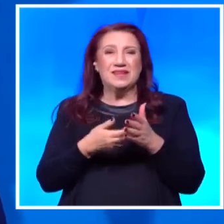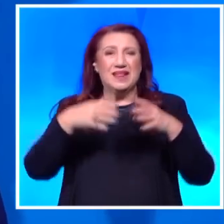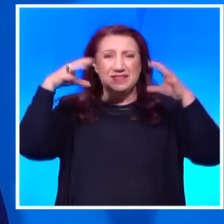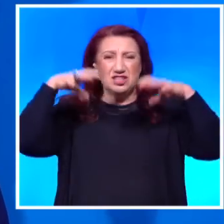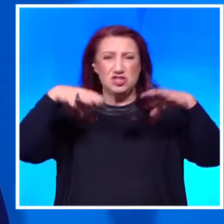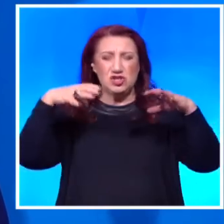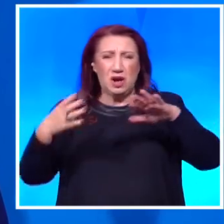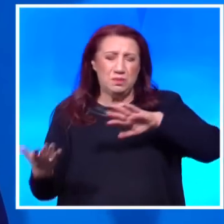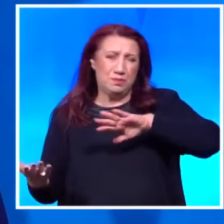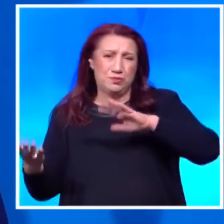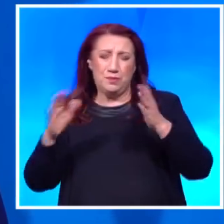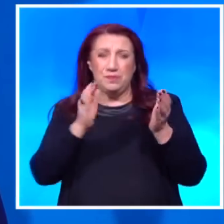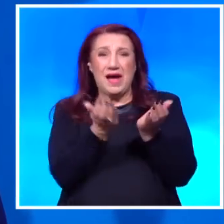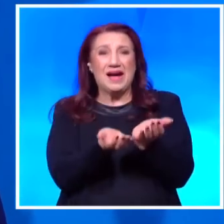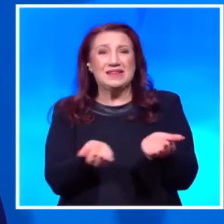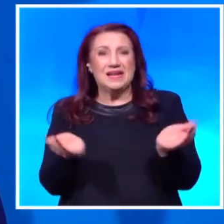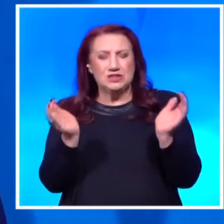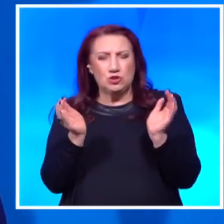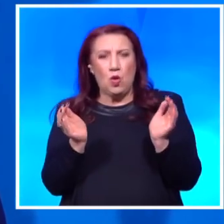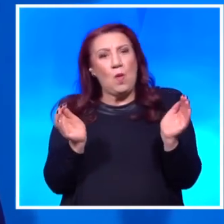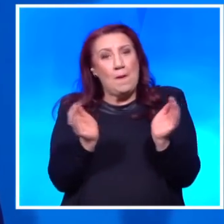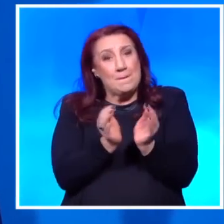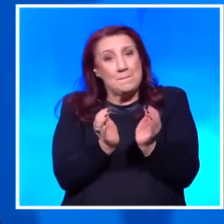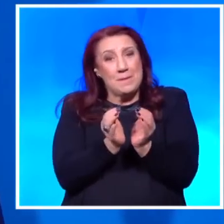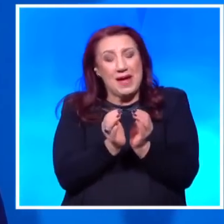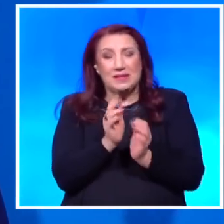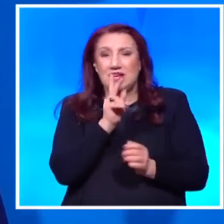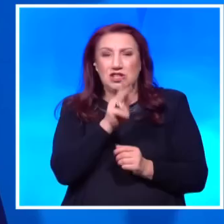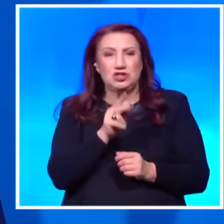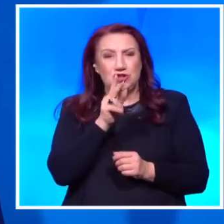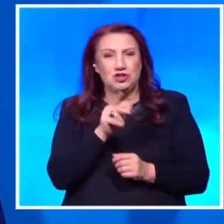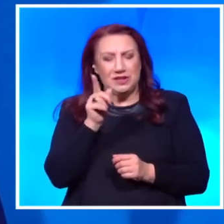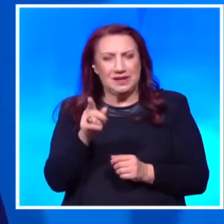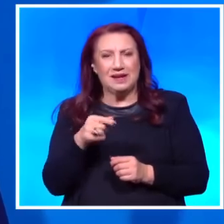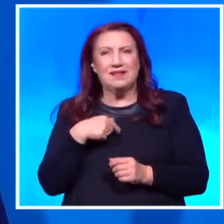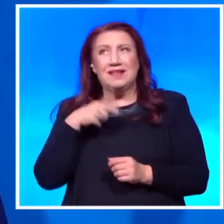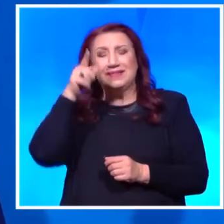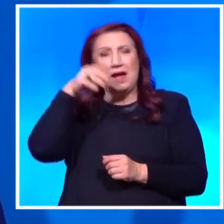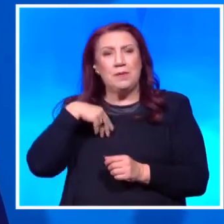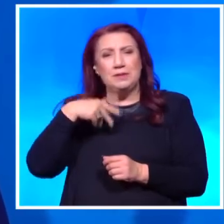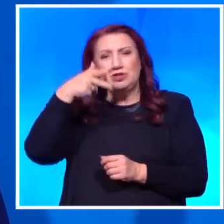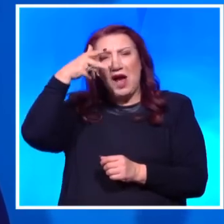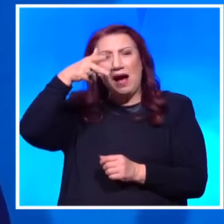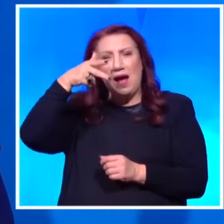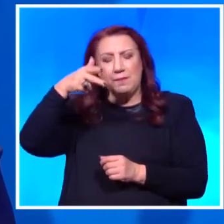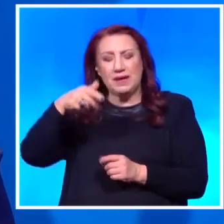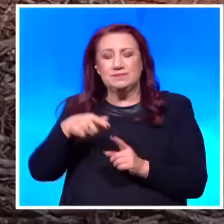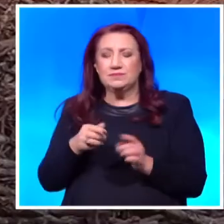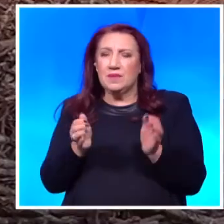им. Малките на двойката от Драгошиново, която всеки можеше да следи в реално време, са в тежко състояние.